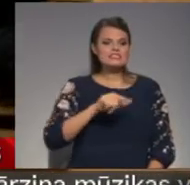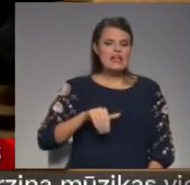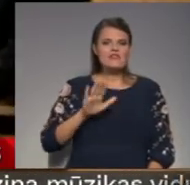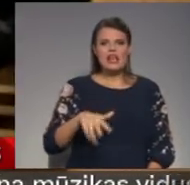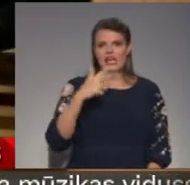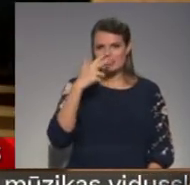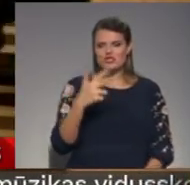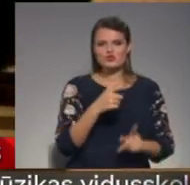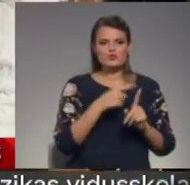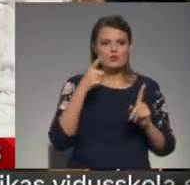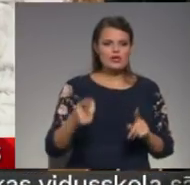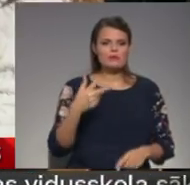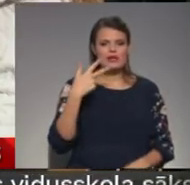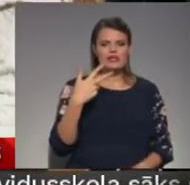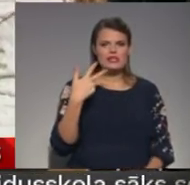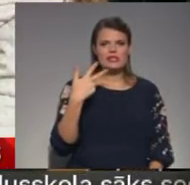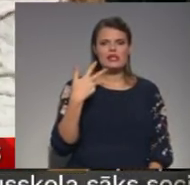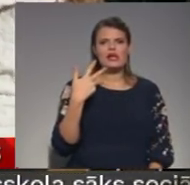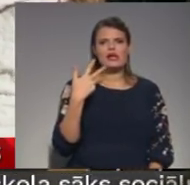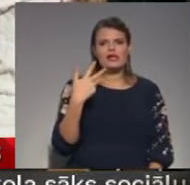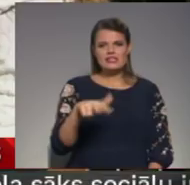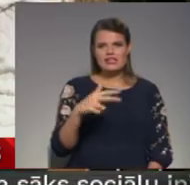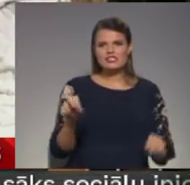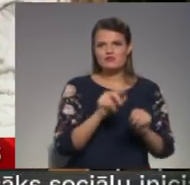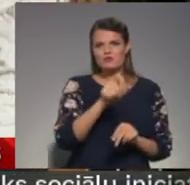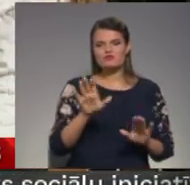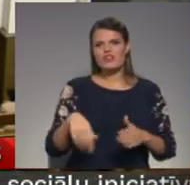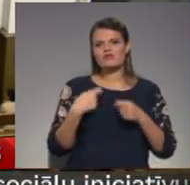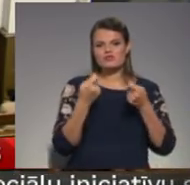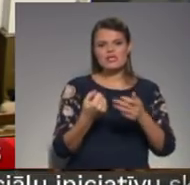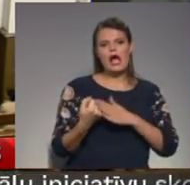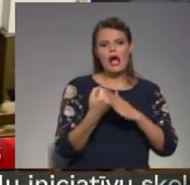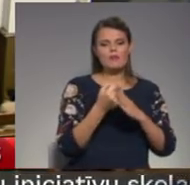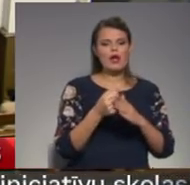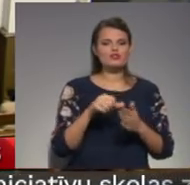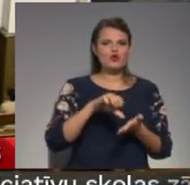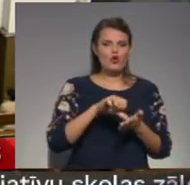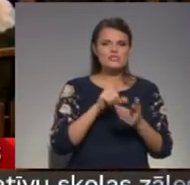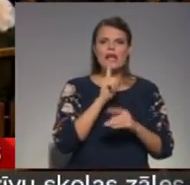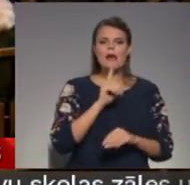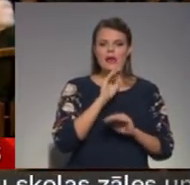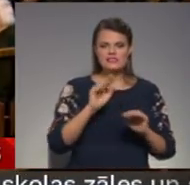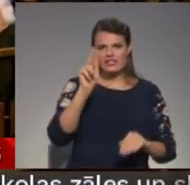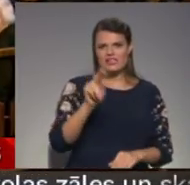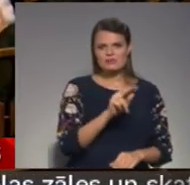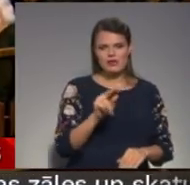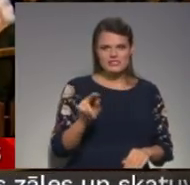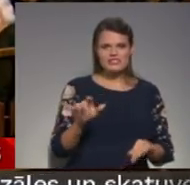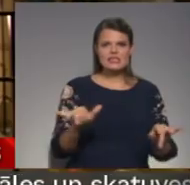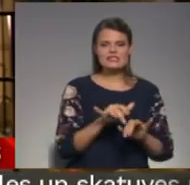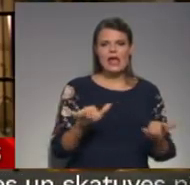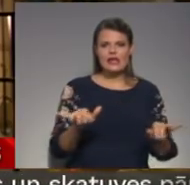3 stundu garumā 30 mūziķi varētu sniegt atbalsta koncertu Liepājas Svētās Annas baznīcas ērģeļu